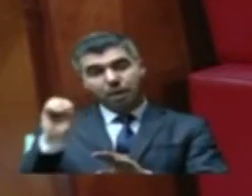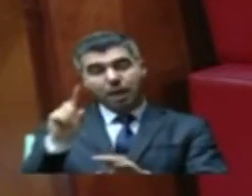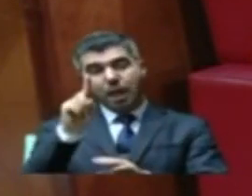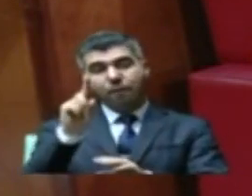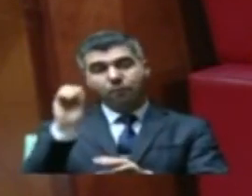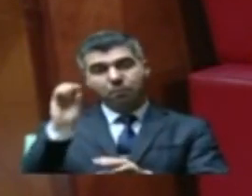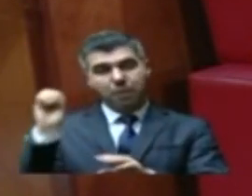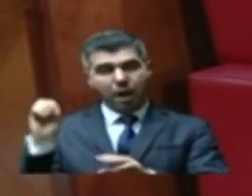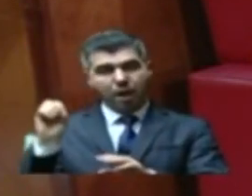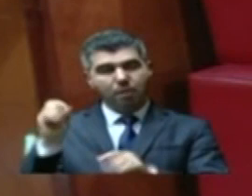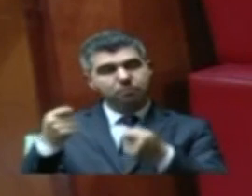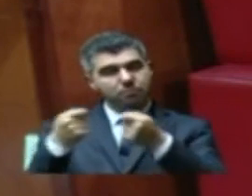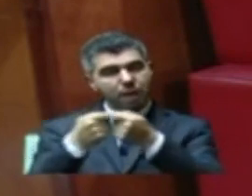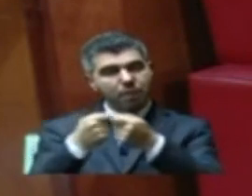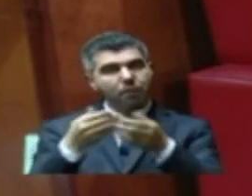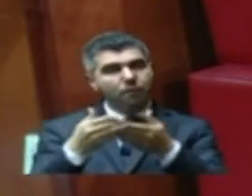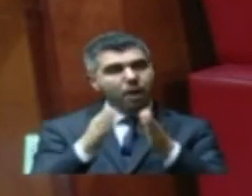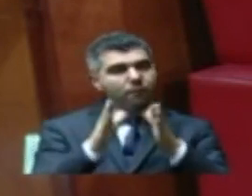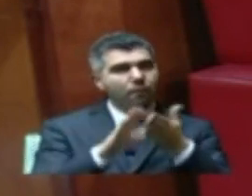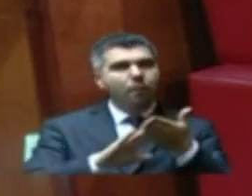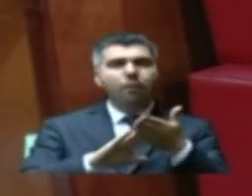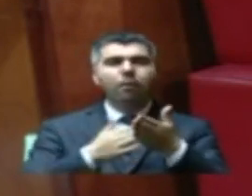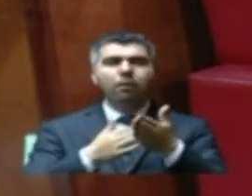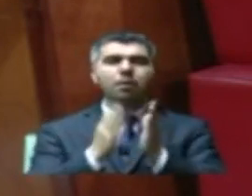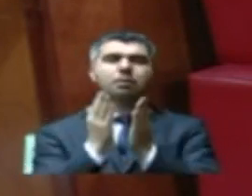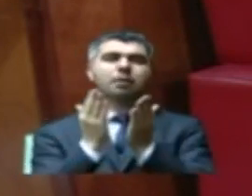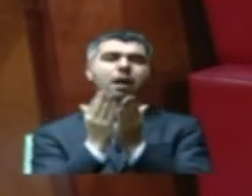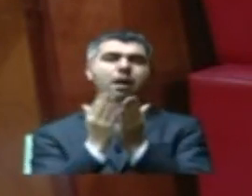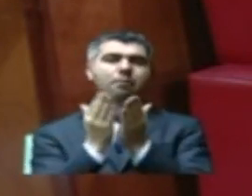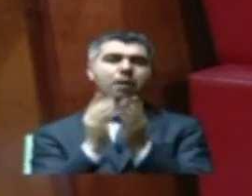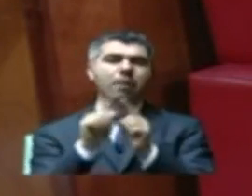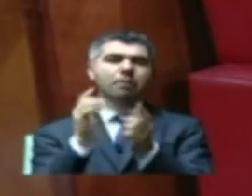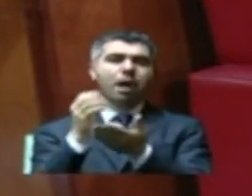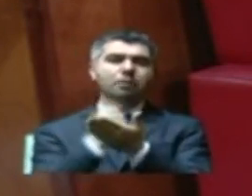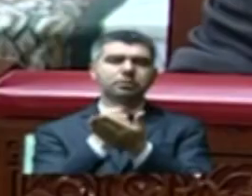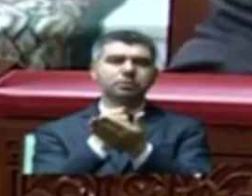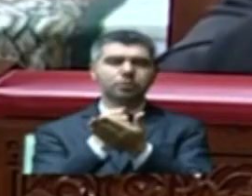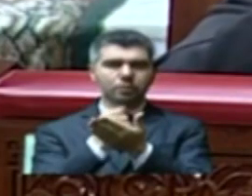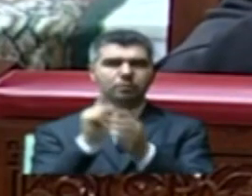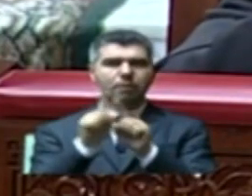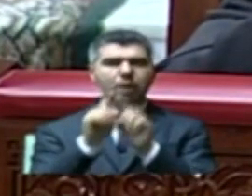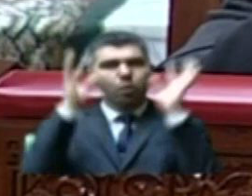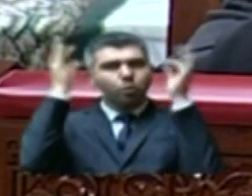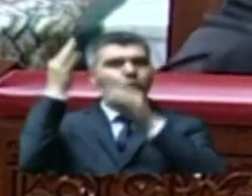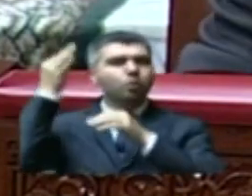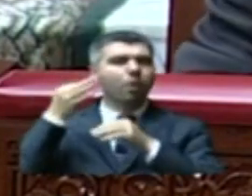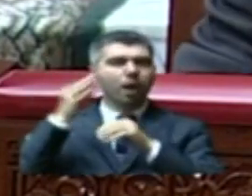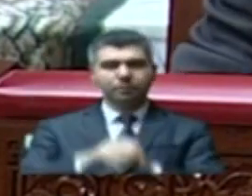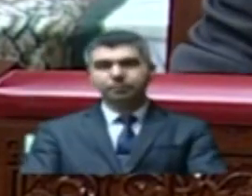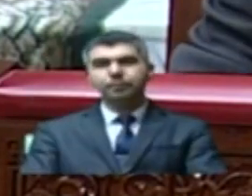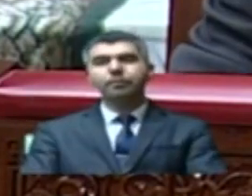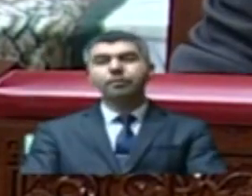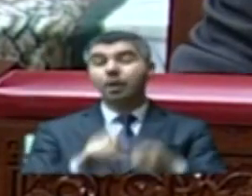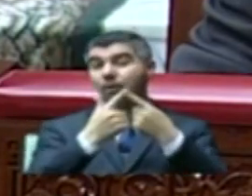1100، وهي مفتوحة لكافة الطلبة الحاصلين على الدكتوراه. ما على الجميع في تقديري إلا